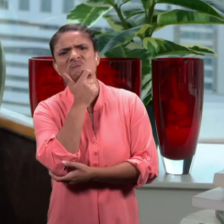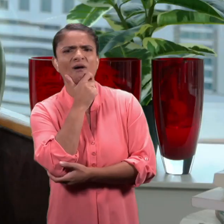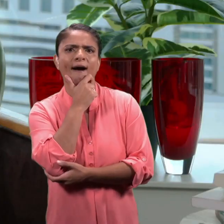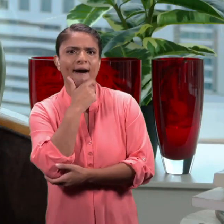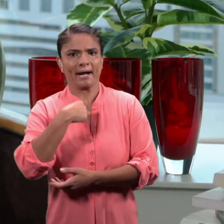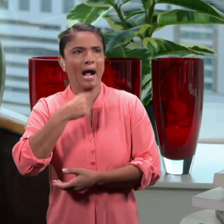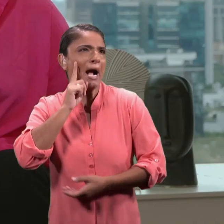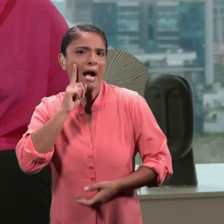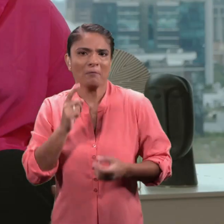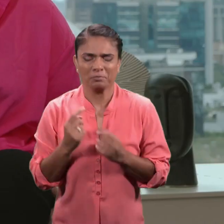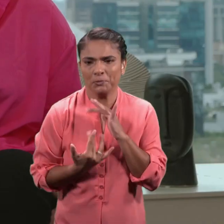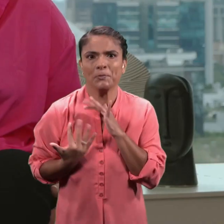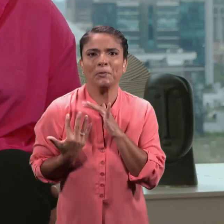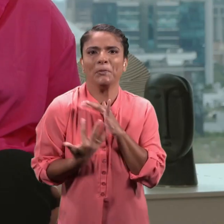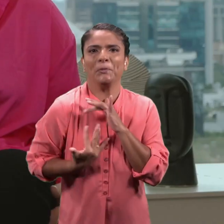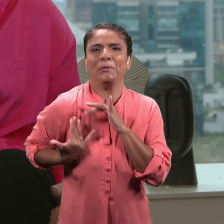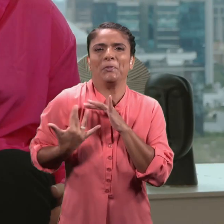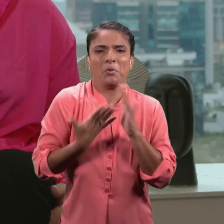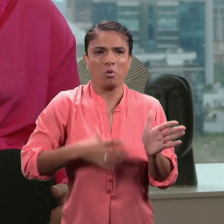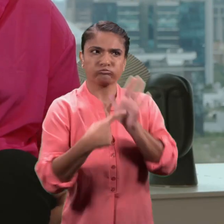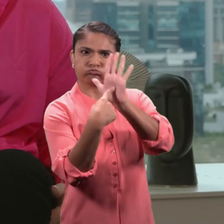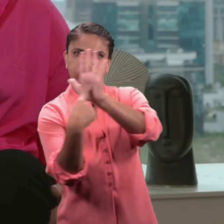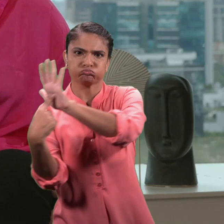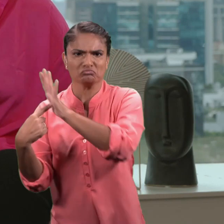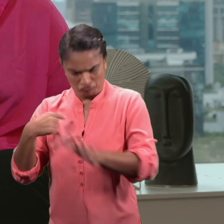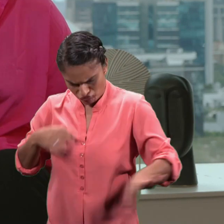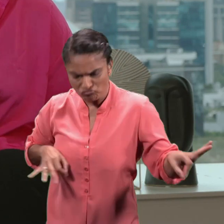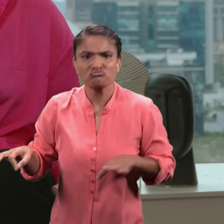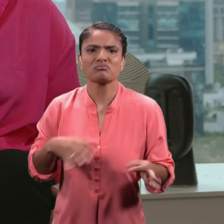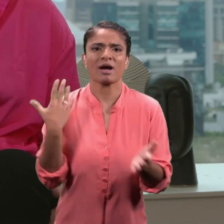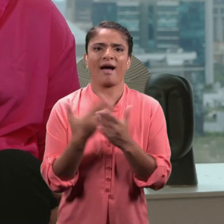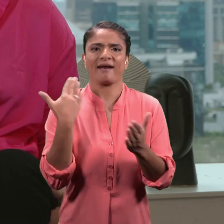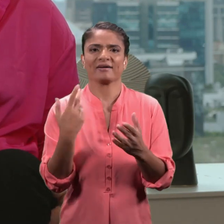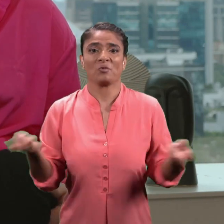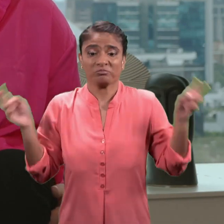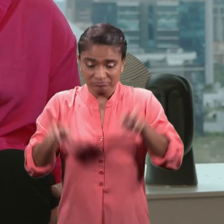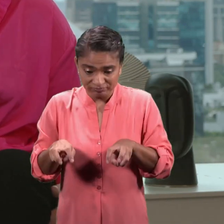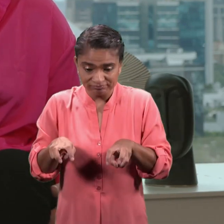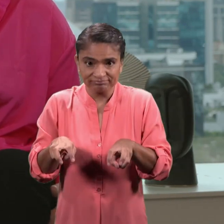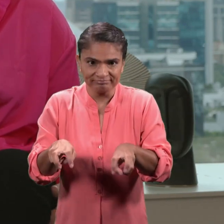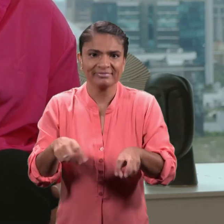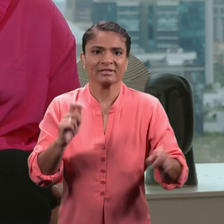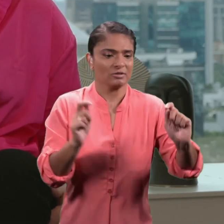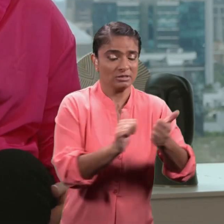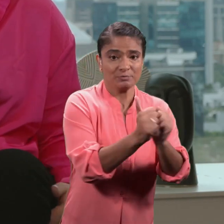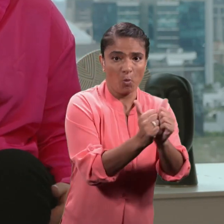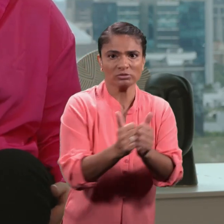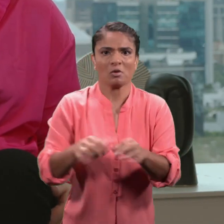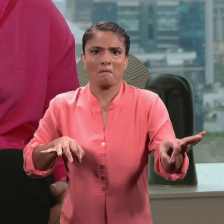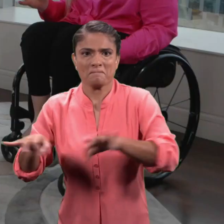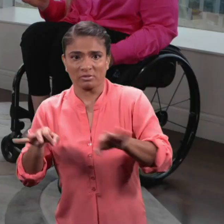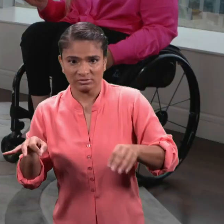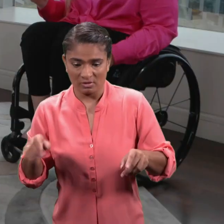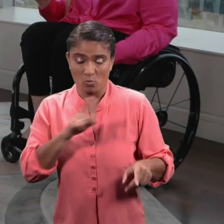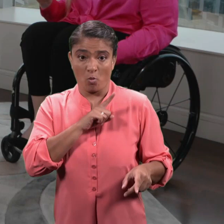dit nie meer doen nie. Dis waar die vuur gekom het, is dat ek wil bewys vir myself dat ek kan doen, maar ook vir almal daar buite en om die industrie te